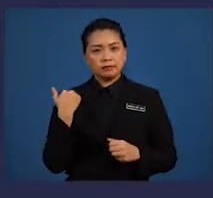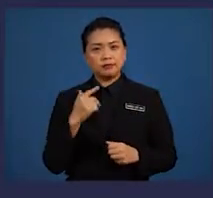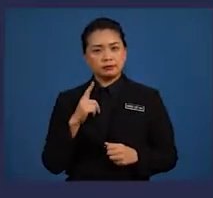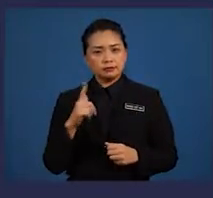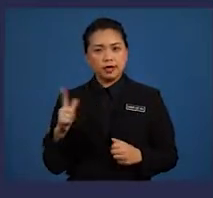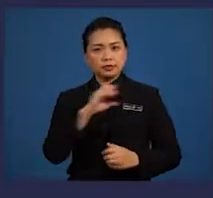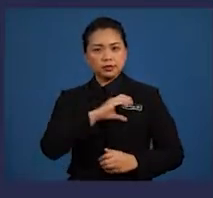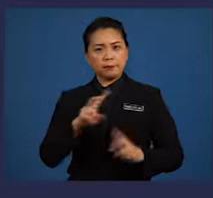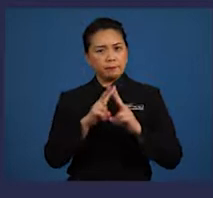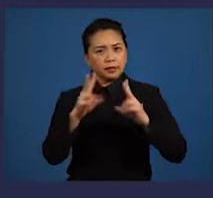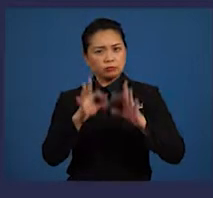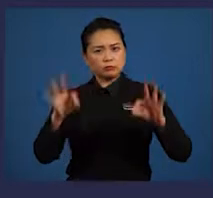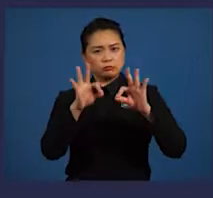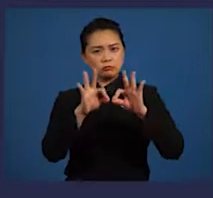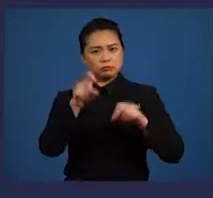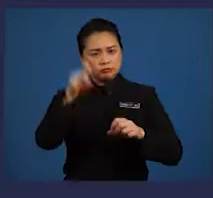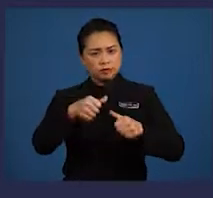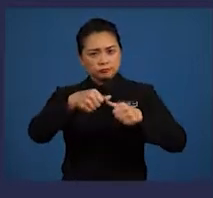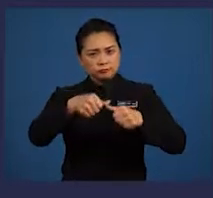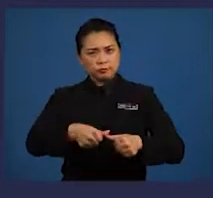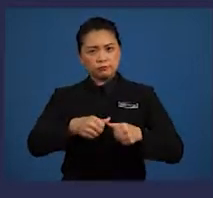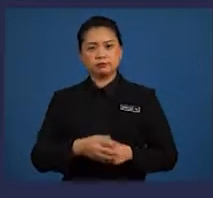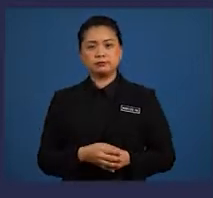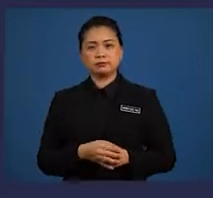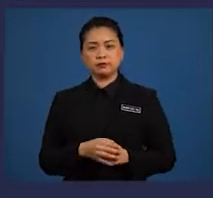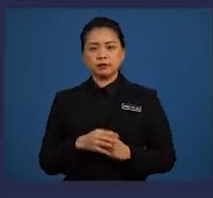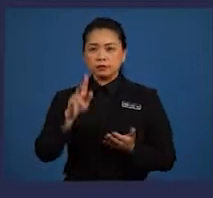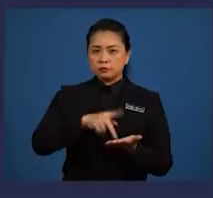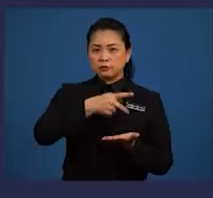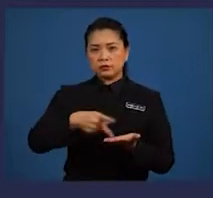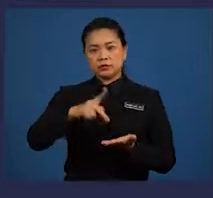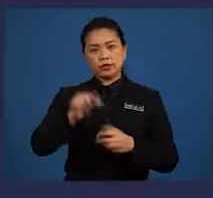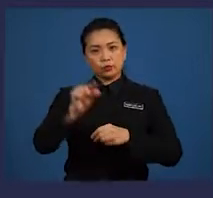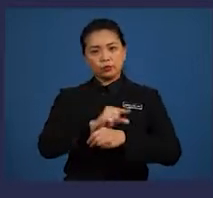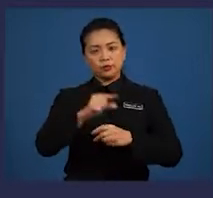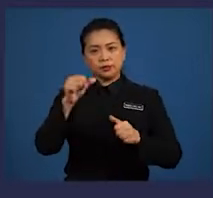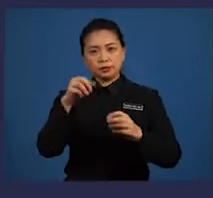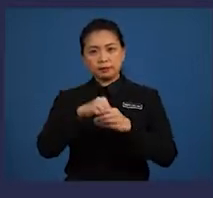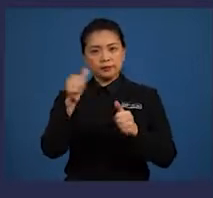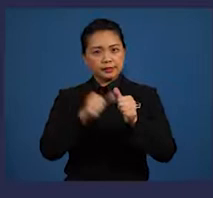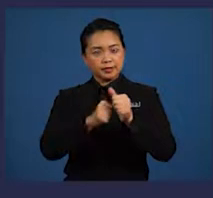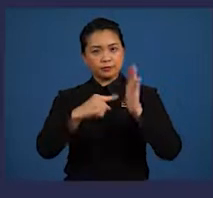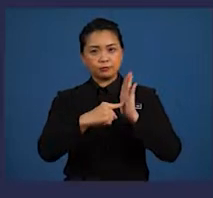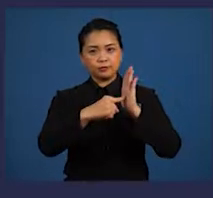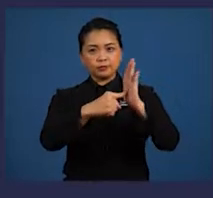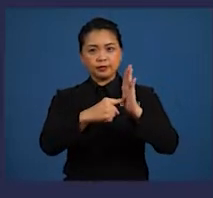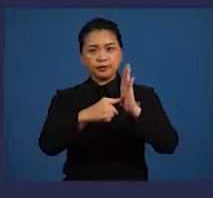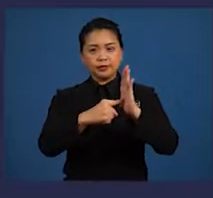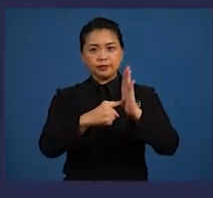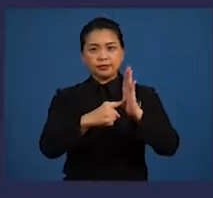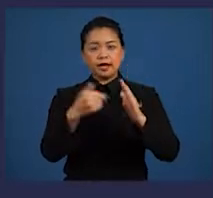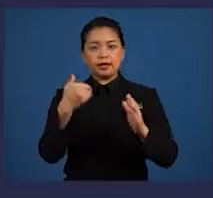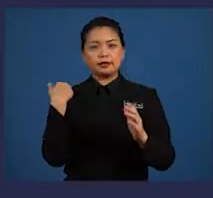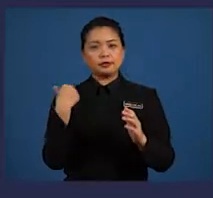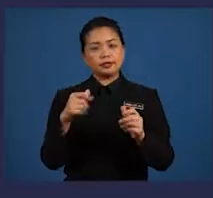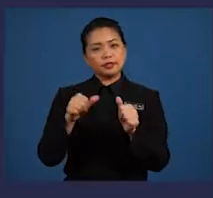utama dan harus diberi penekanan penduduk yang digunakan dalam setiap Subhan dijadikan sebagai iringan